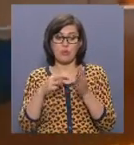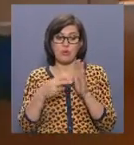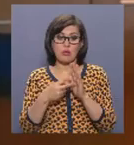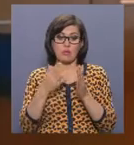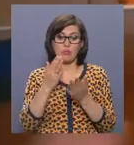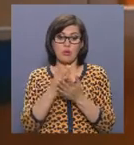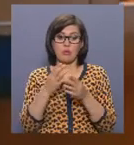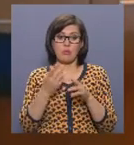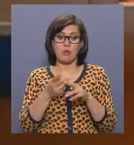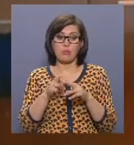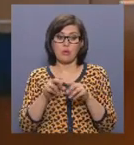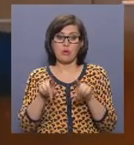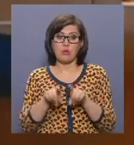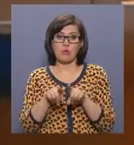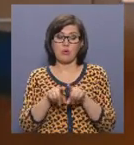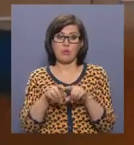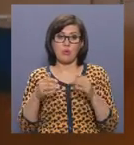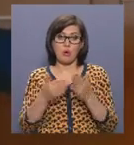жоспарлаудамын.